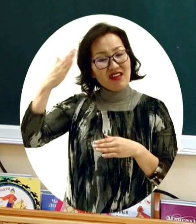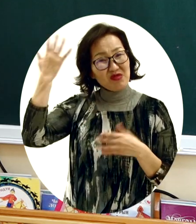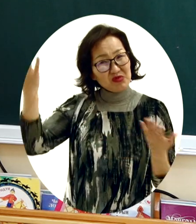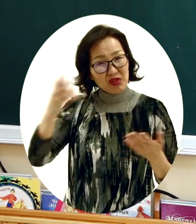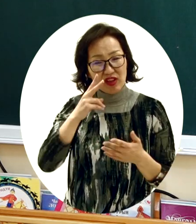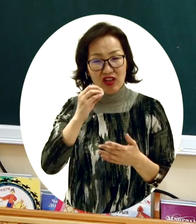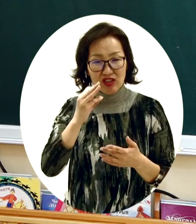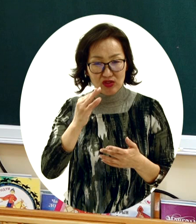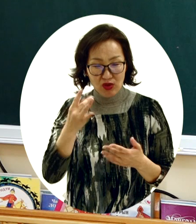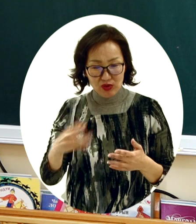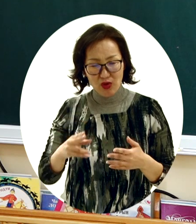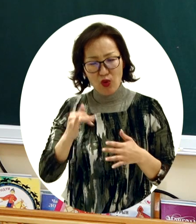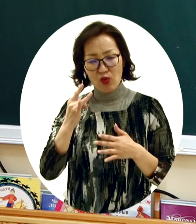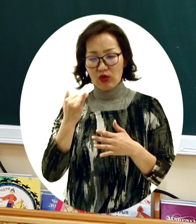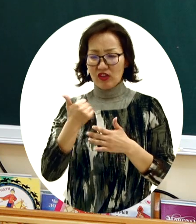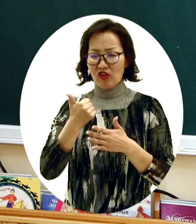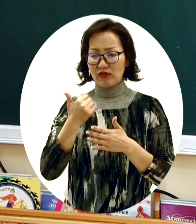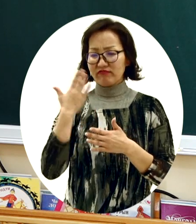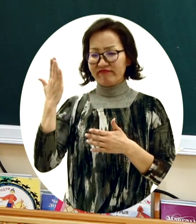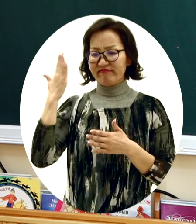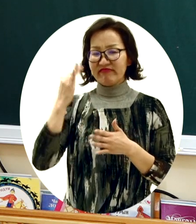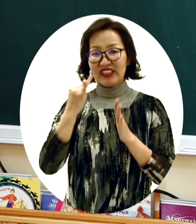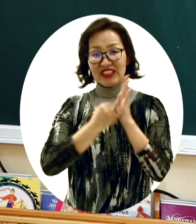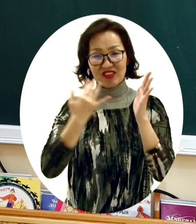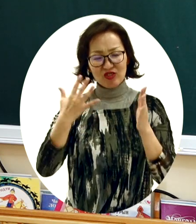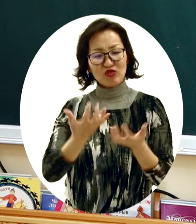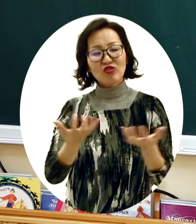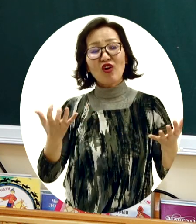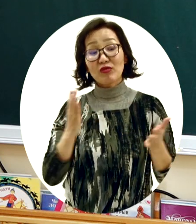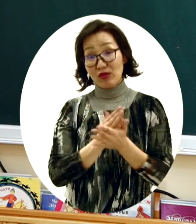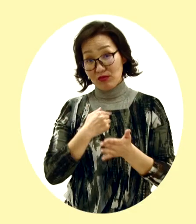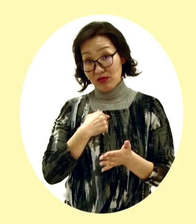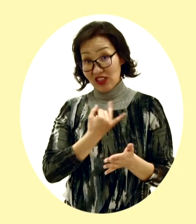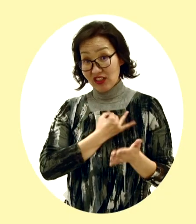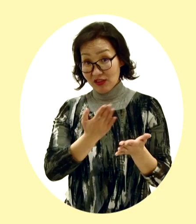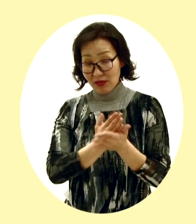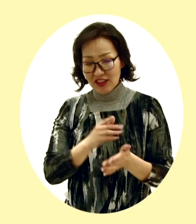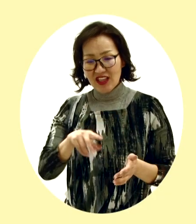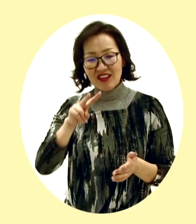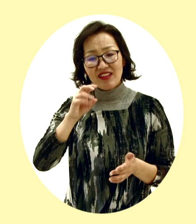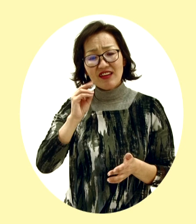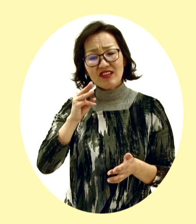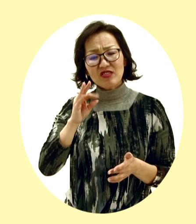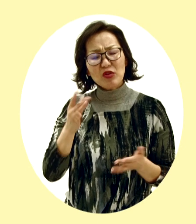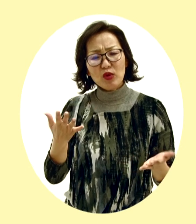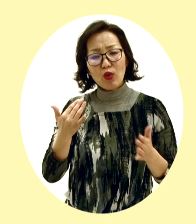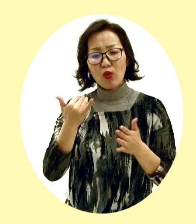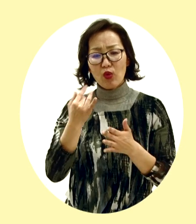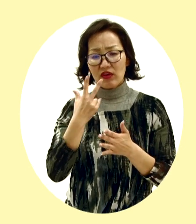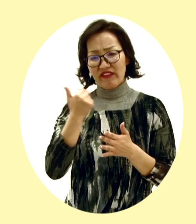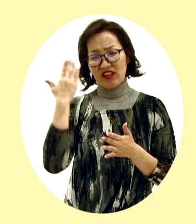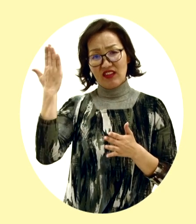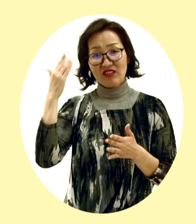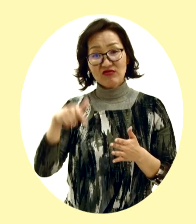ирээдүйн лекторууд, ирээдүйн уран илтгэгч нар зөндөө олон бий гэдэгт багш нь итгэж байна. Тэгвэл лектор буюу уран илтгэгч гэдэг энэ